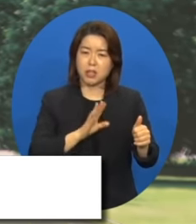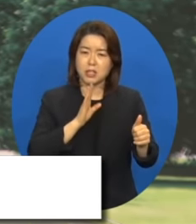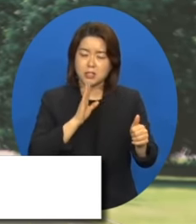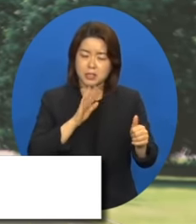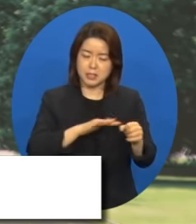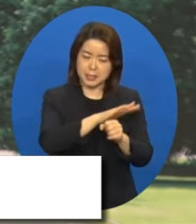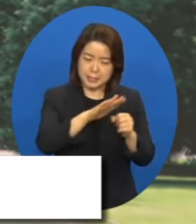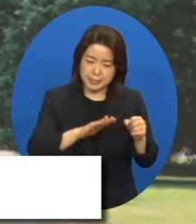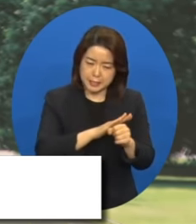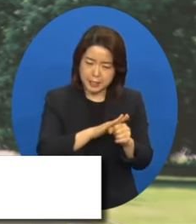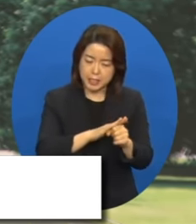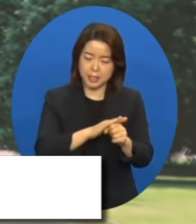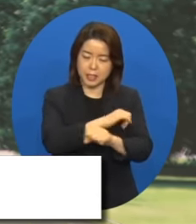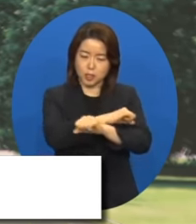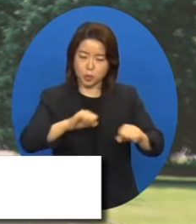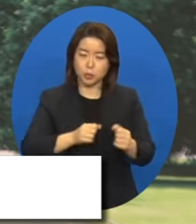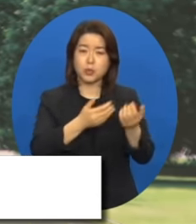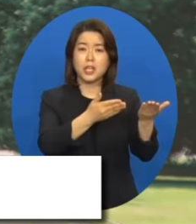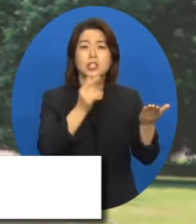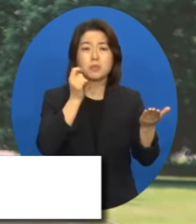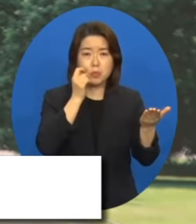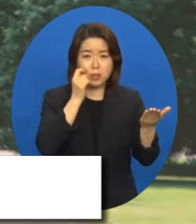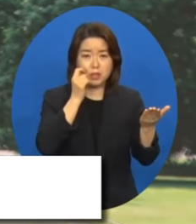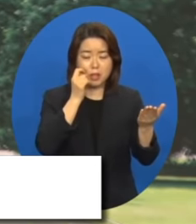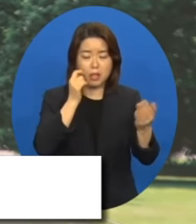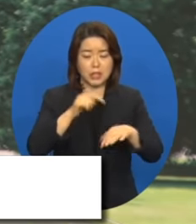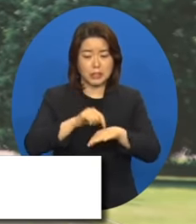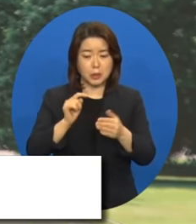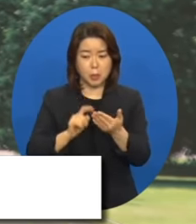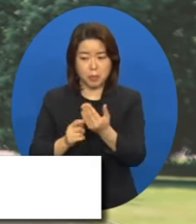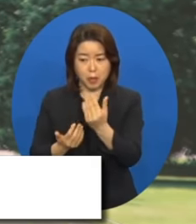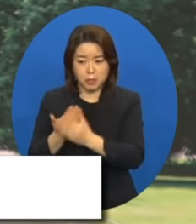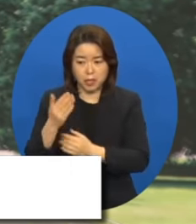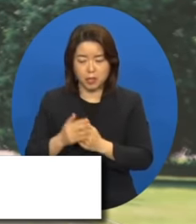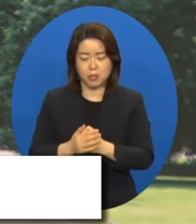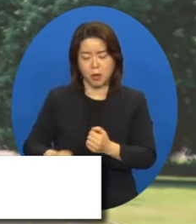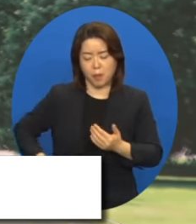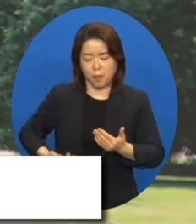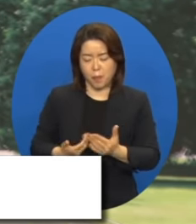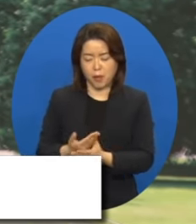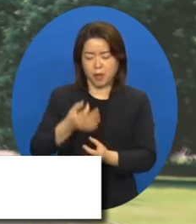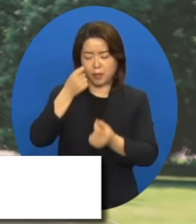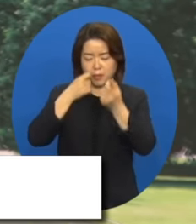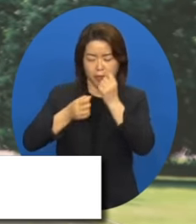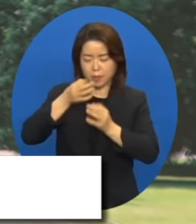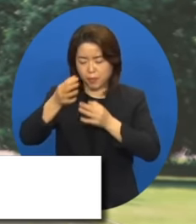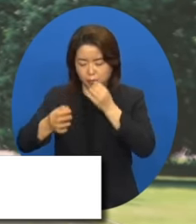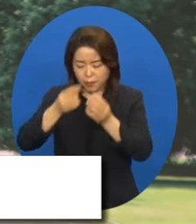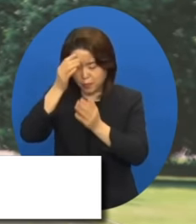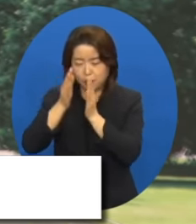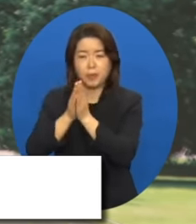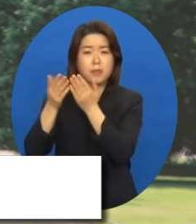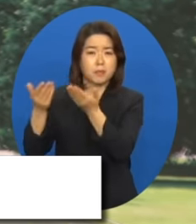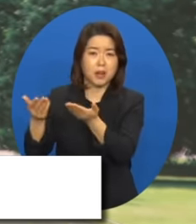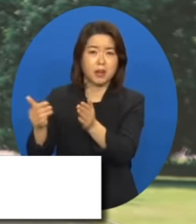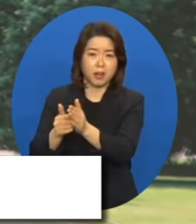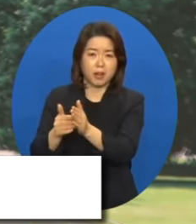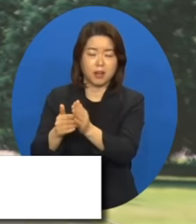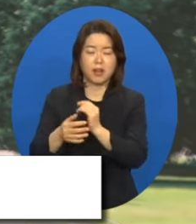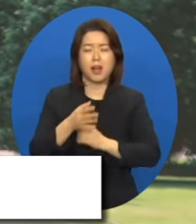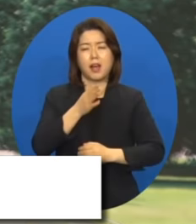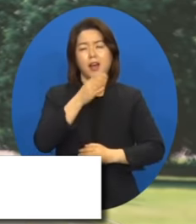사랑과 용서를 해주지 못했구나, 그런 마음이 들어서 너무 회개를 했다는 겁니다. 그러면서 생각하기를, 아,